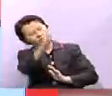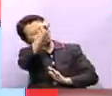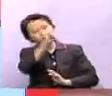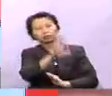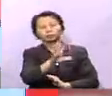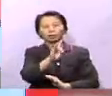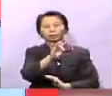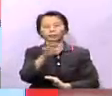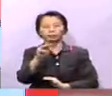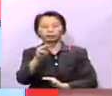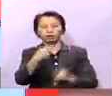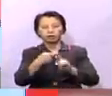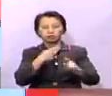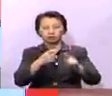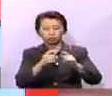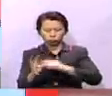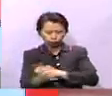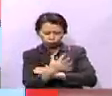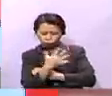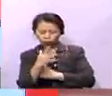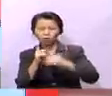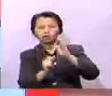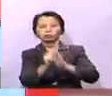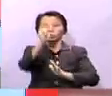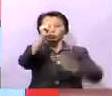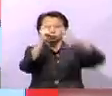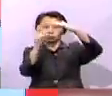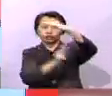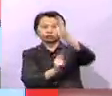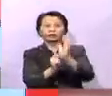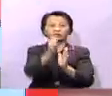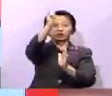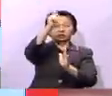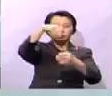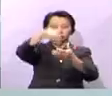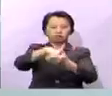58.2 meter dari aras tanah yang merupakan jambatan tertinggi di Malaysia.